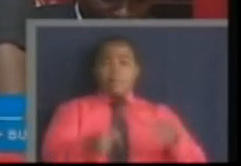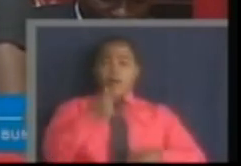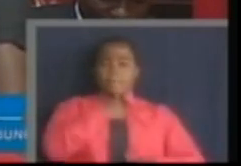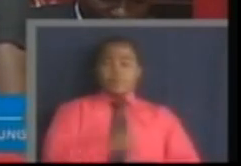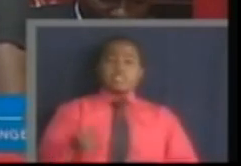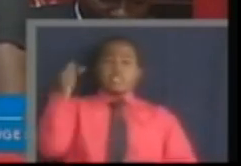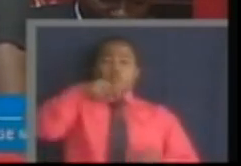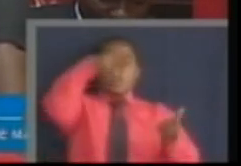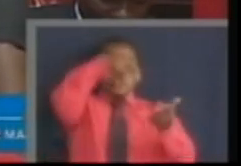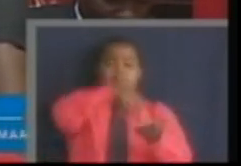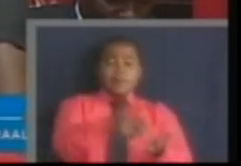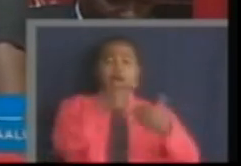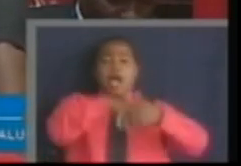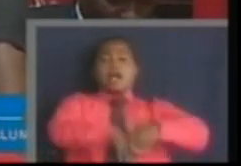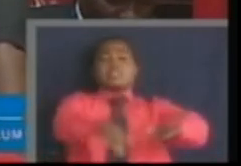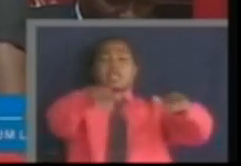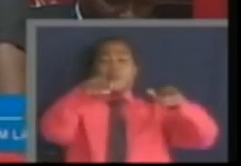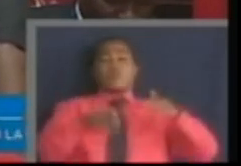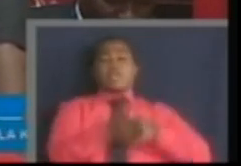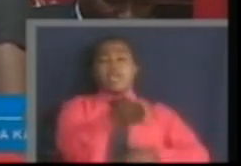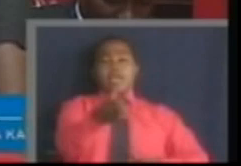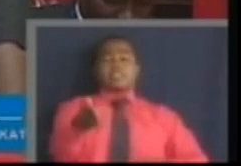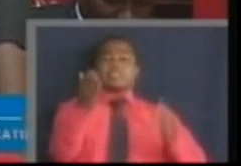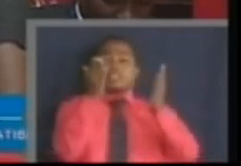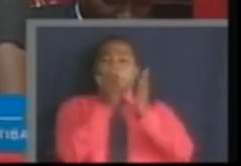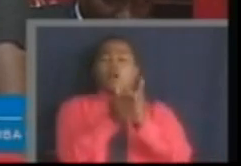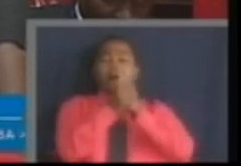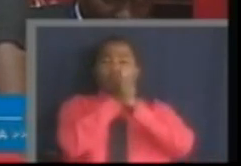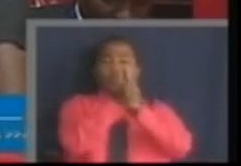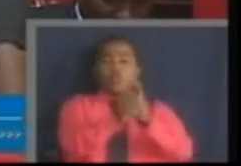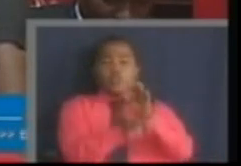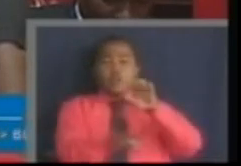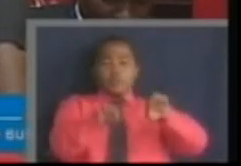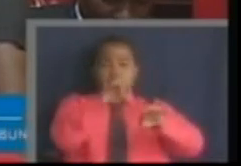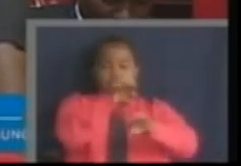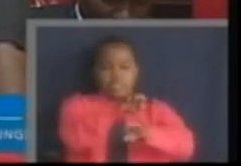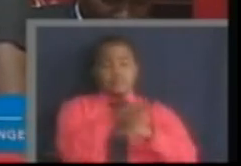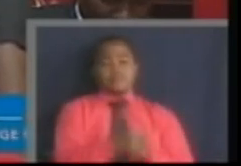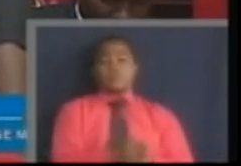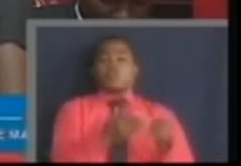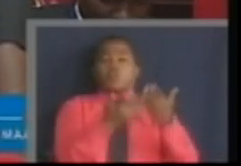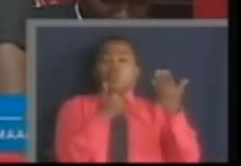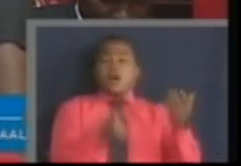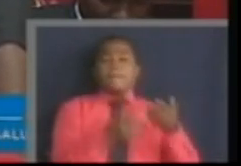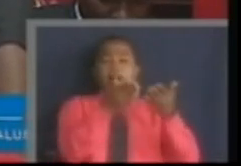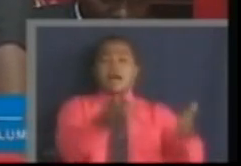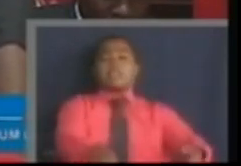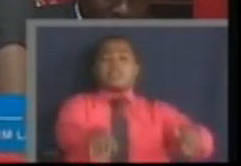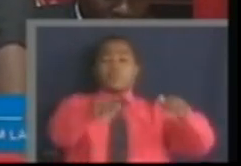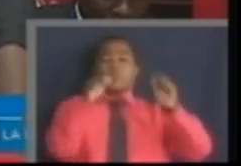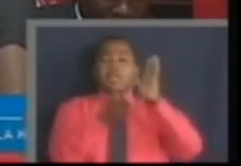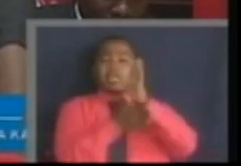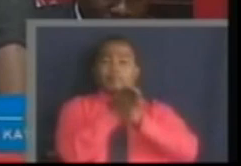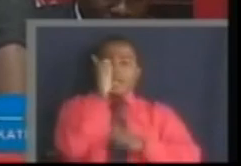kwenye bunge hili nikaomba mwongozo wa mwenyekiti kwamba bunge letu limeanza lini